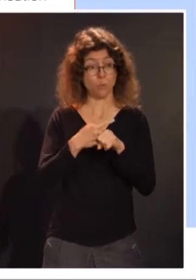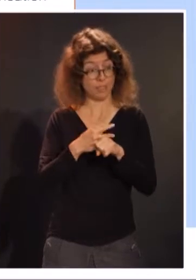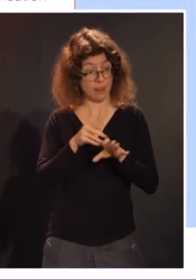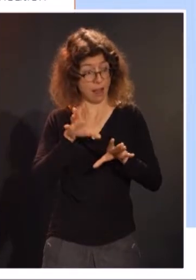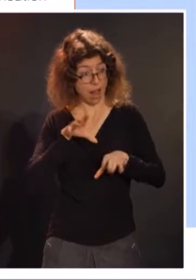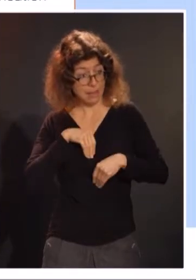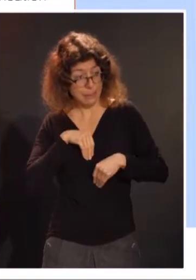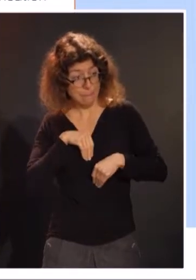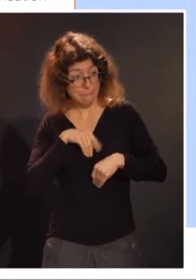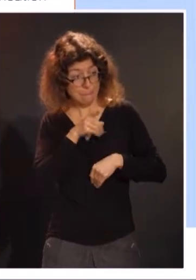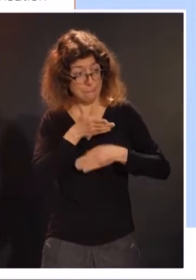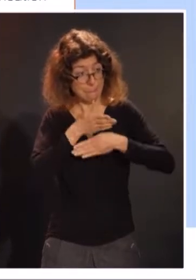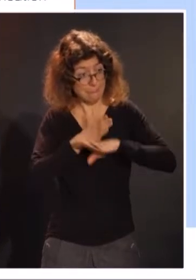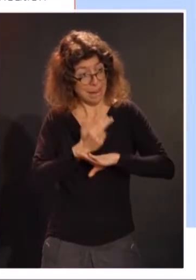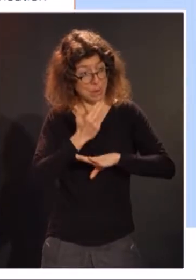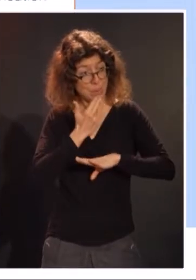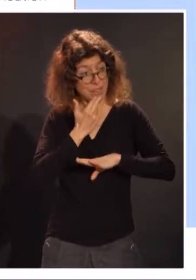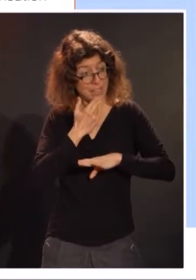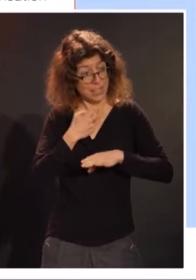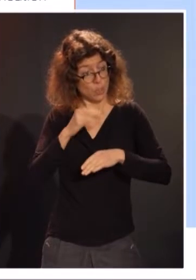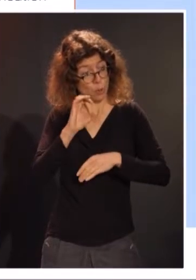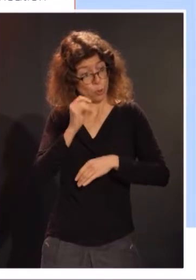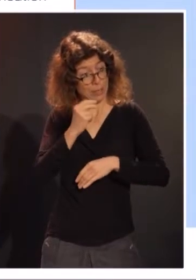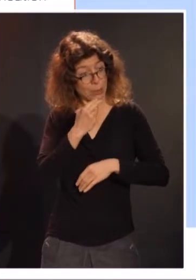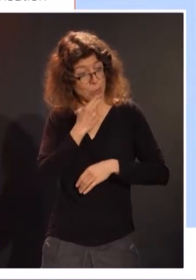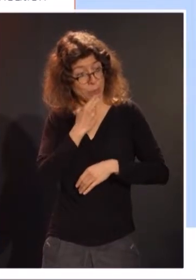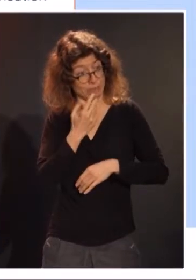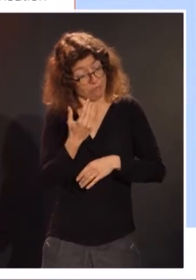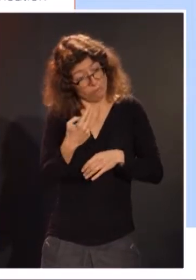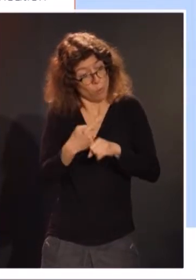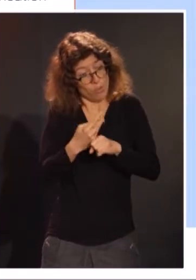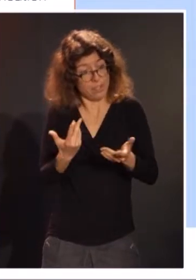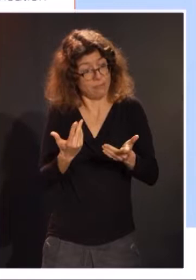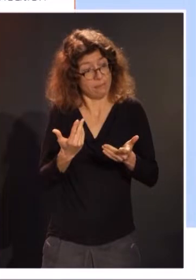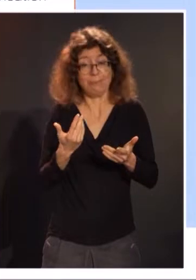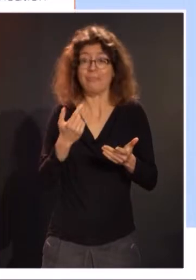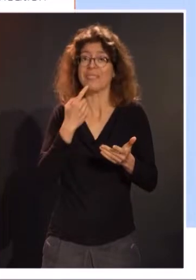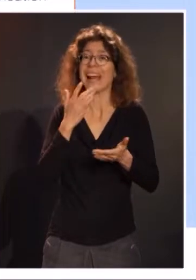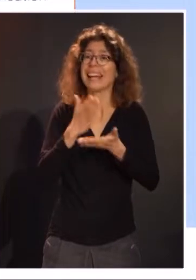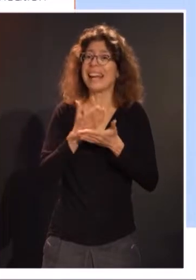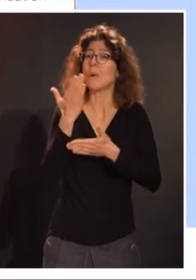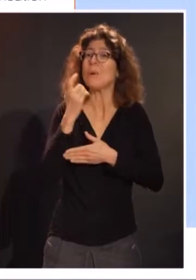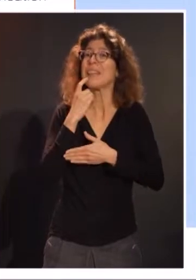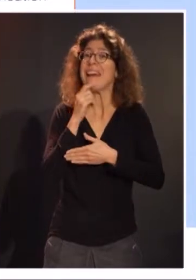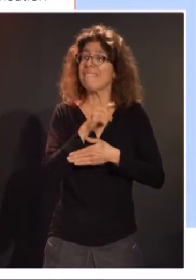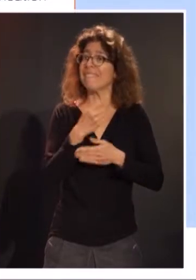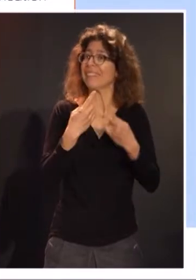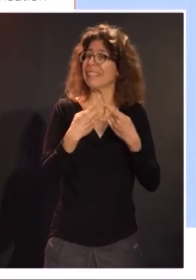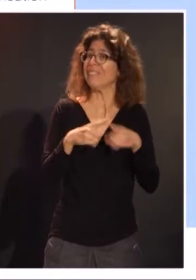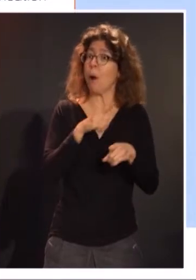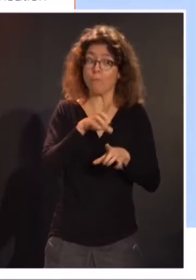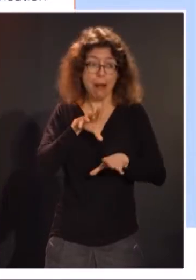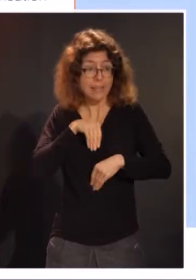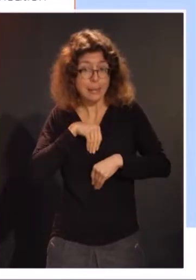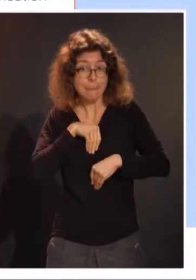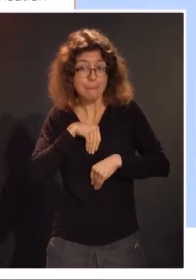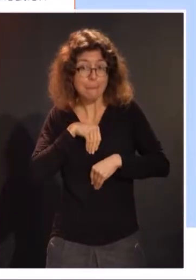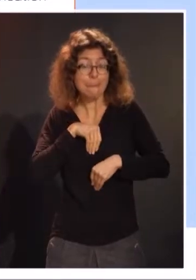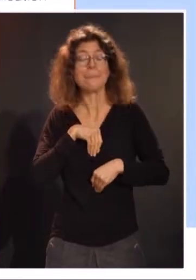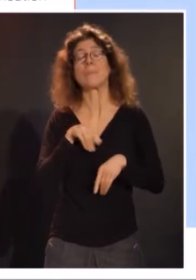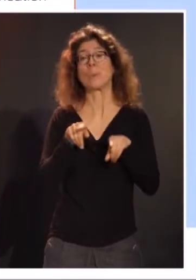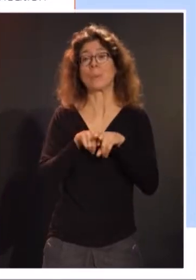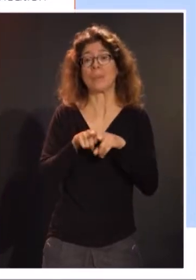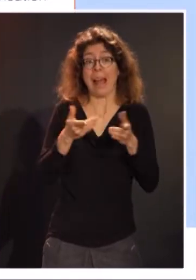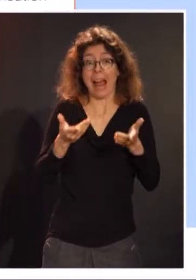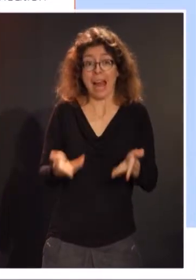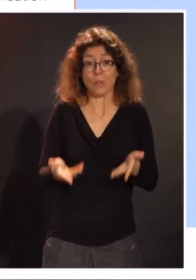que l'enfant est prêt à utiliser un outil numérique, à se différencier un petit peu de ses pairs dans la classe et également de son niveau de connaissance